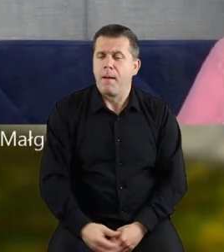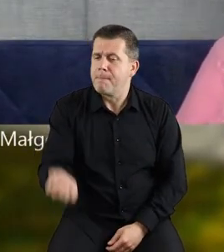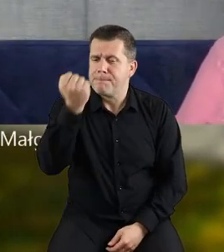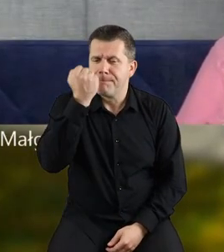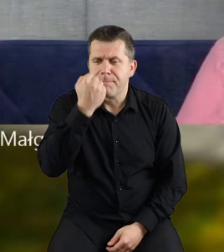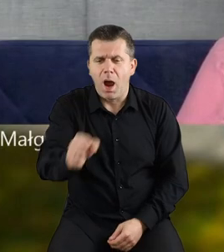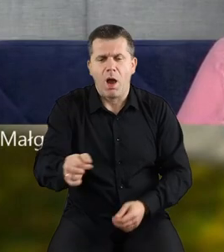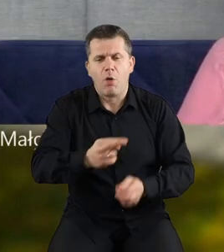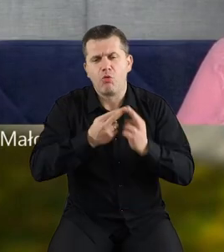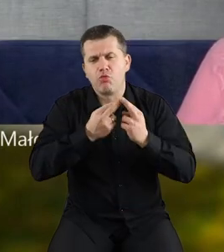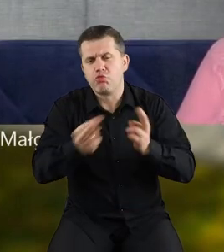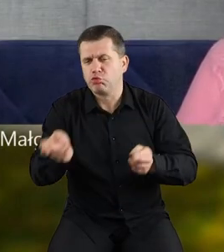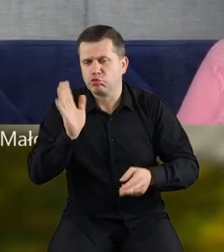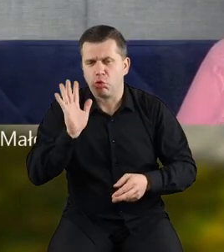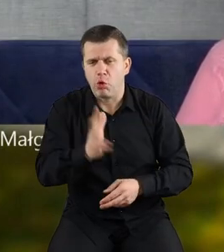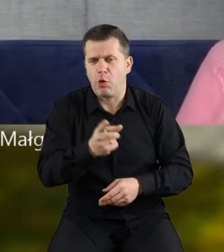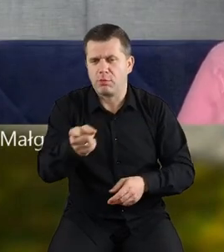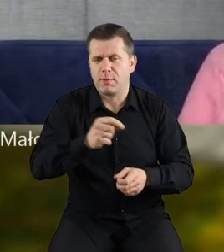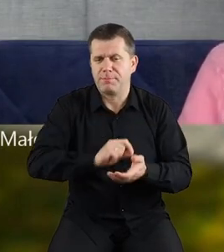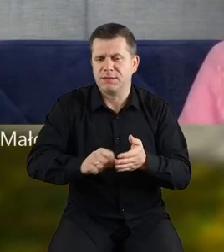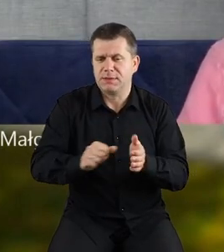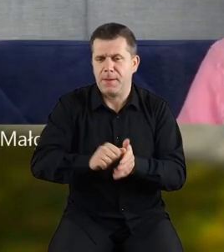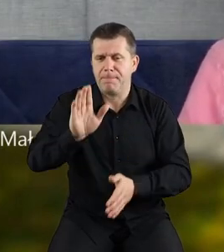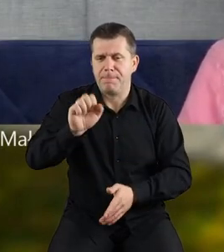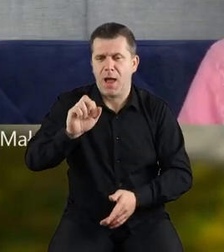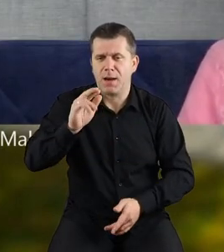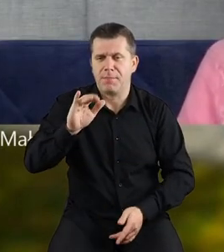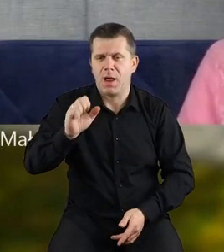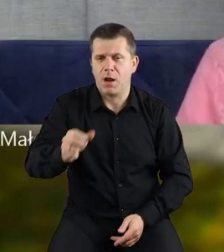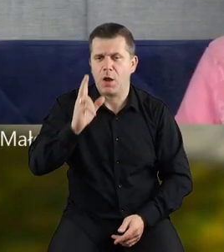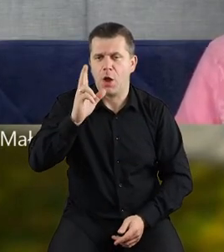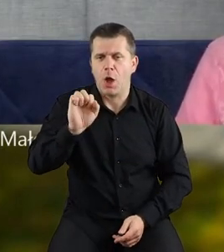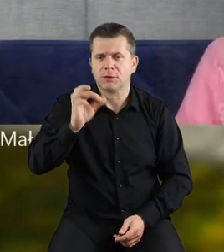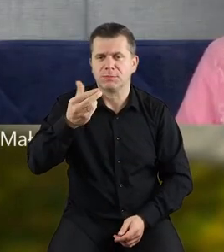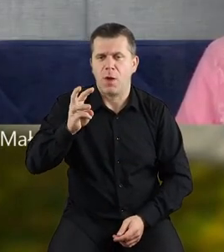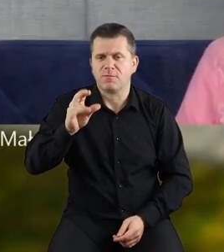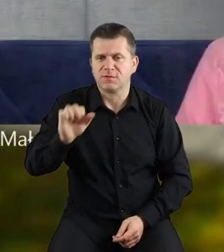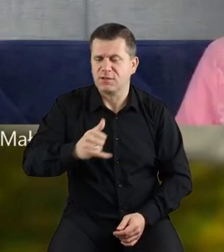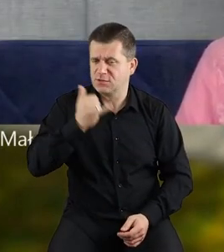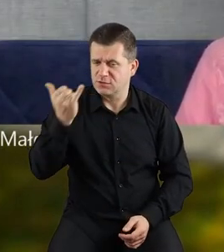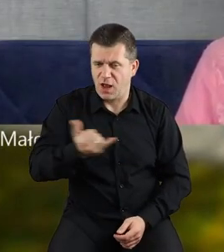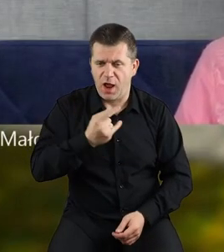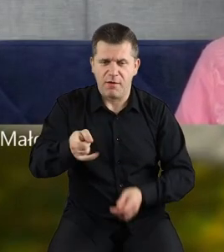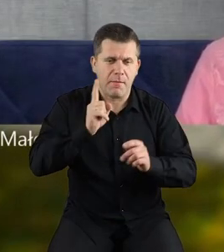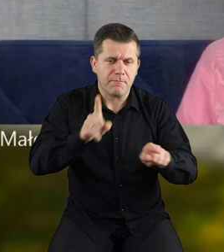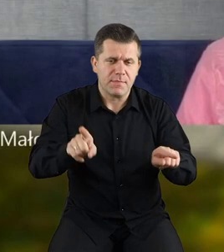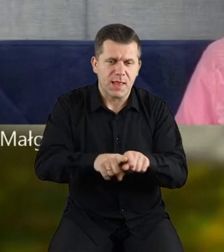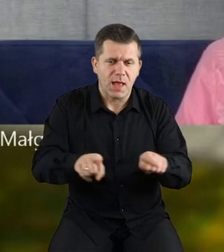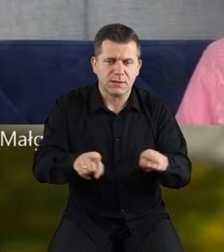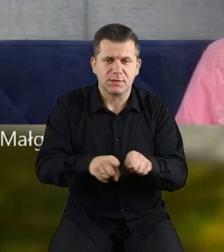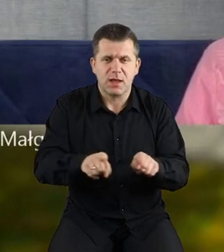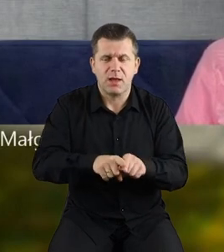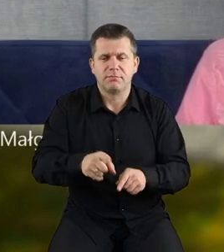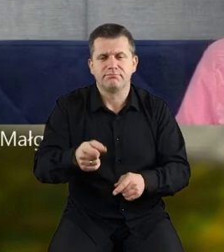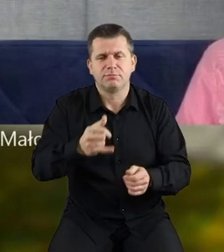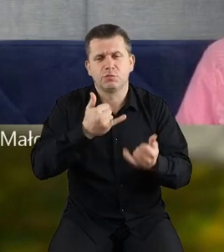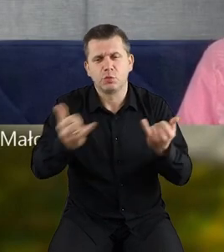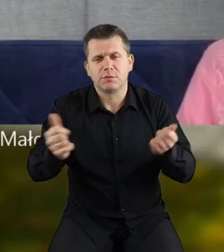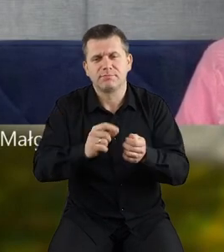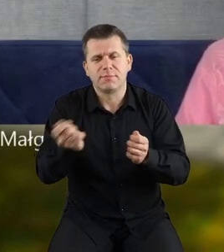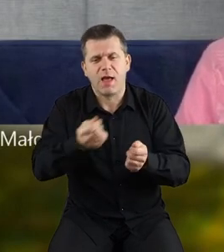bardzo różnorodną pisarką jest Barbara Kosmowska. Zawsze z tą samą